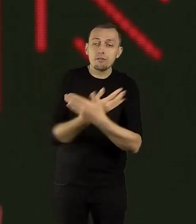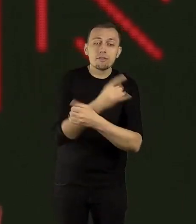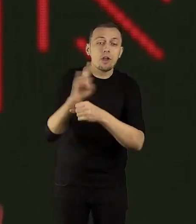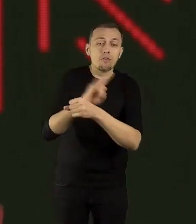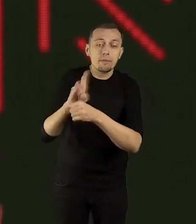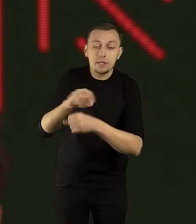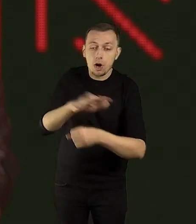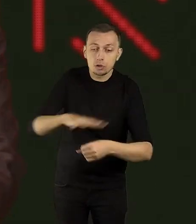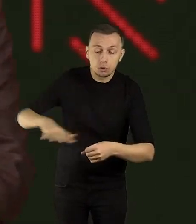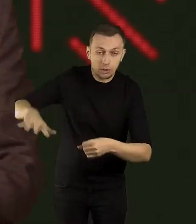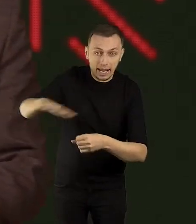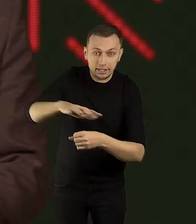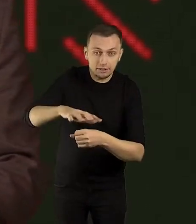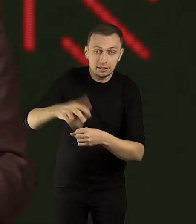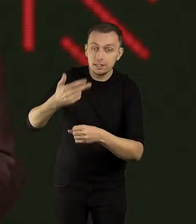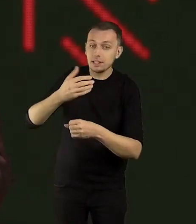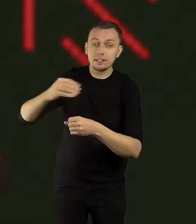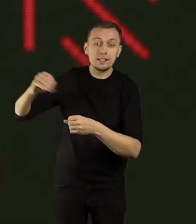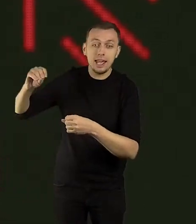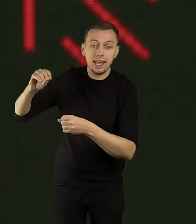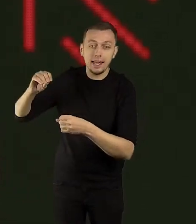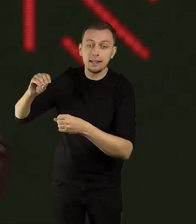Właśnie za to Maria chwali Pana Boga.